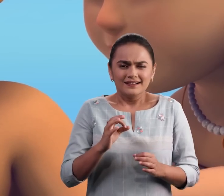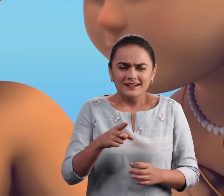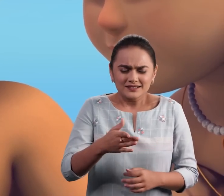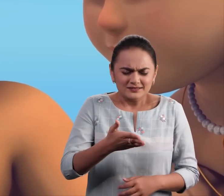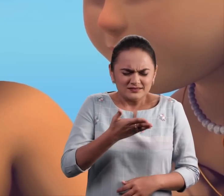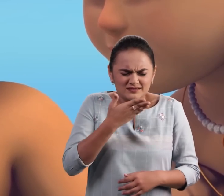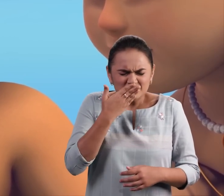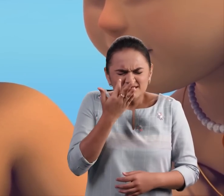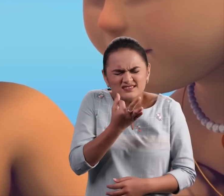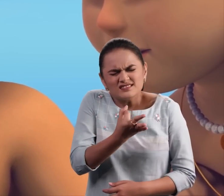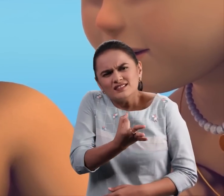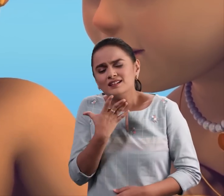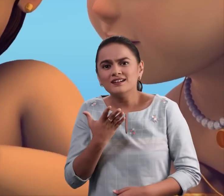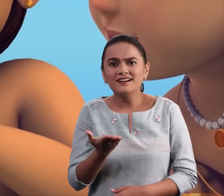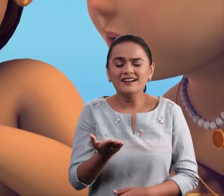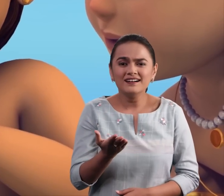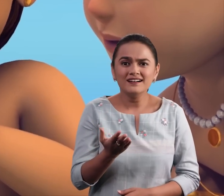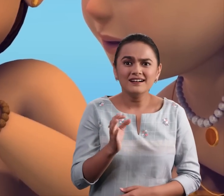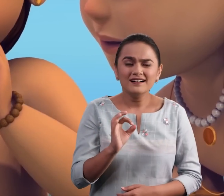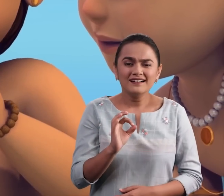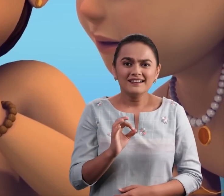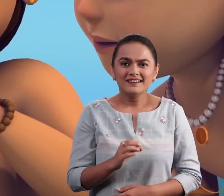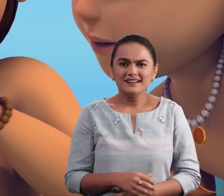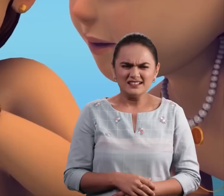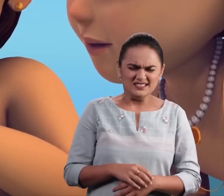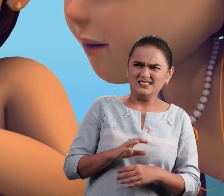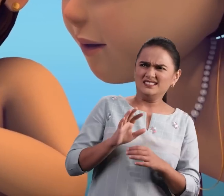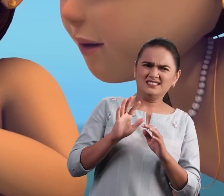इनकी सुगंध अद्भुत है।